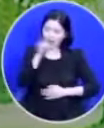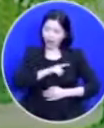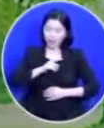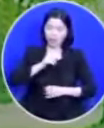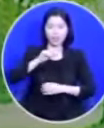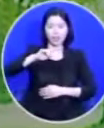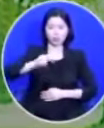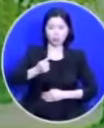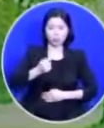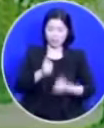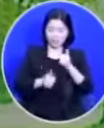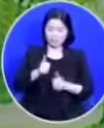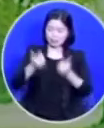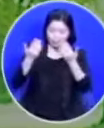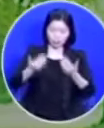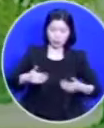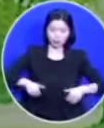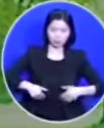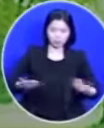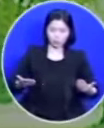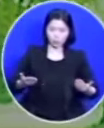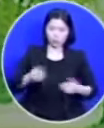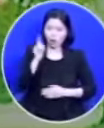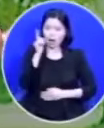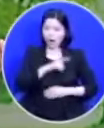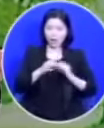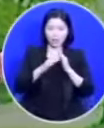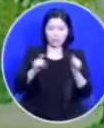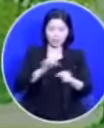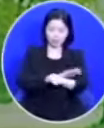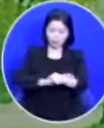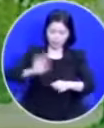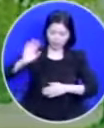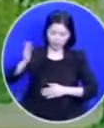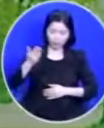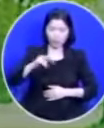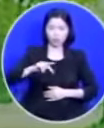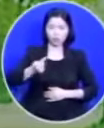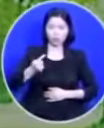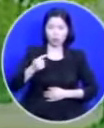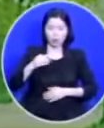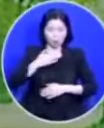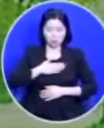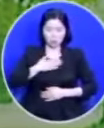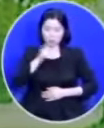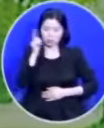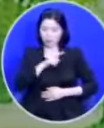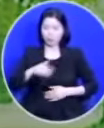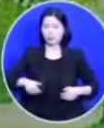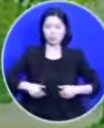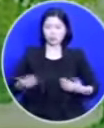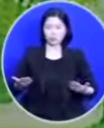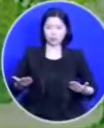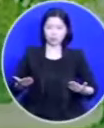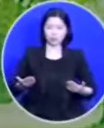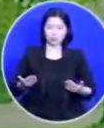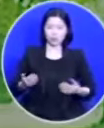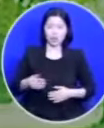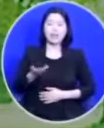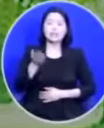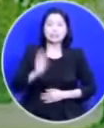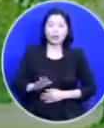시험 받을 곳도 없고 악한 사람 잘 된다 그래서 속성 할 것도 없다 말입니다 그런데